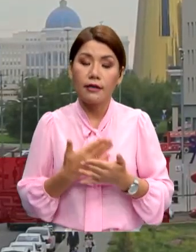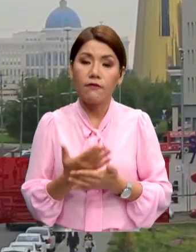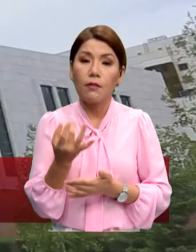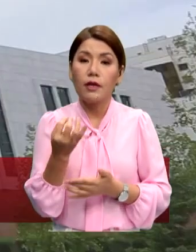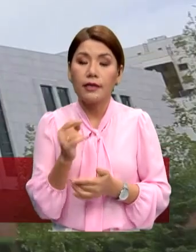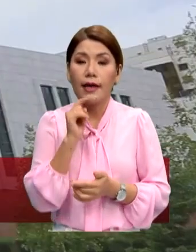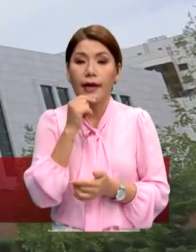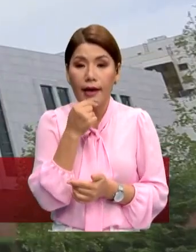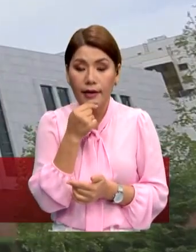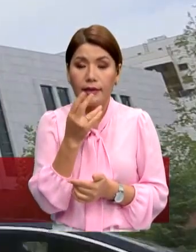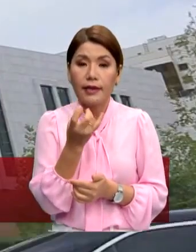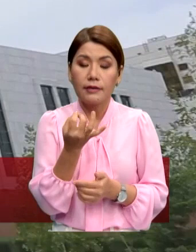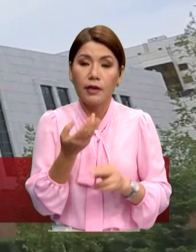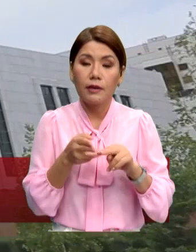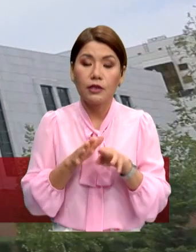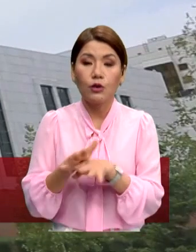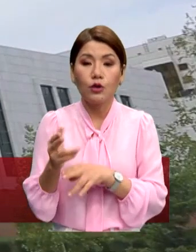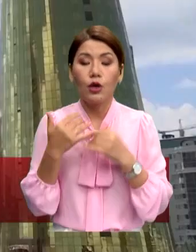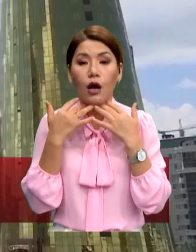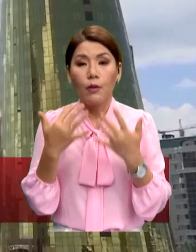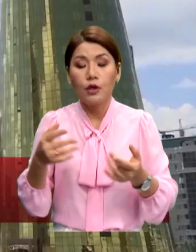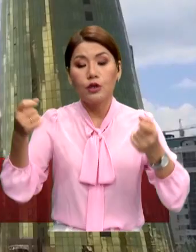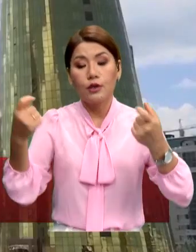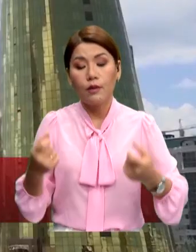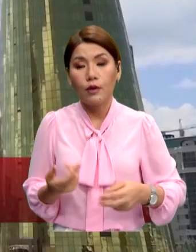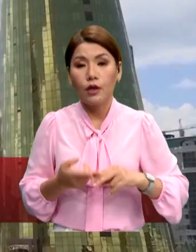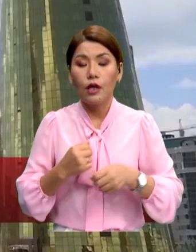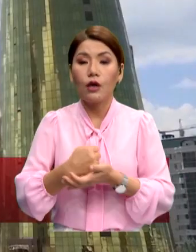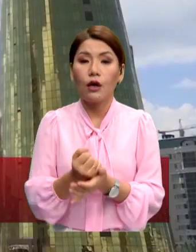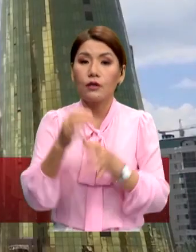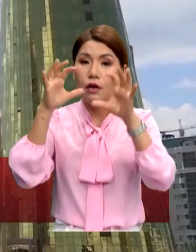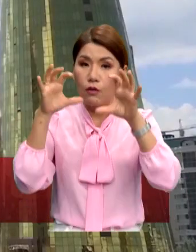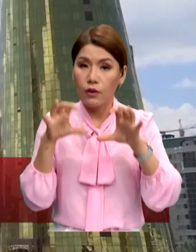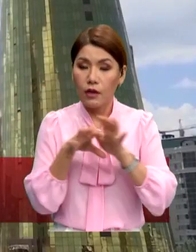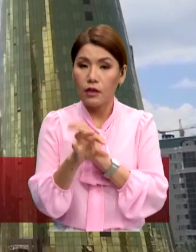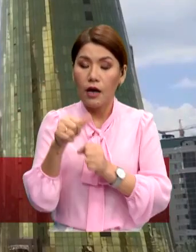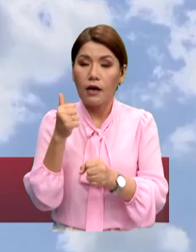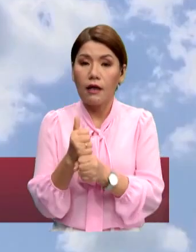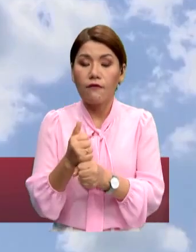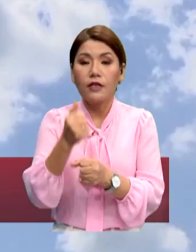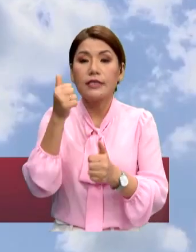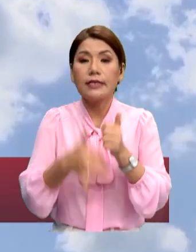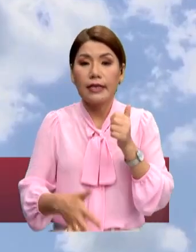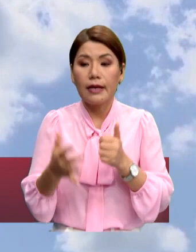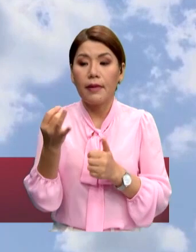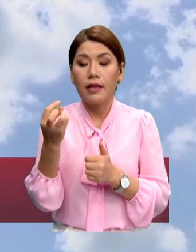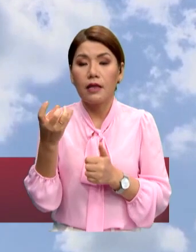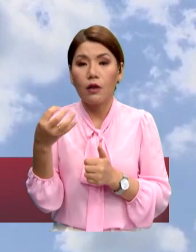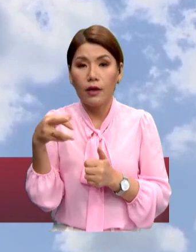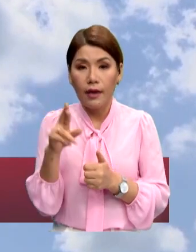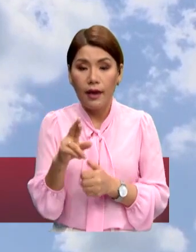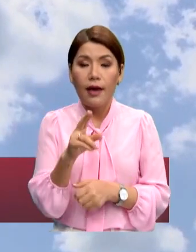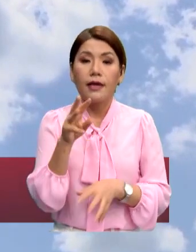и экономическая трансформация, требующая соответствующего закрепления в законе, говорит глава Центра прикладной политологии